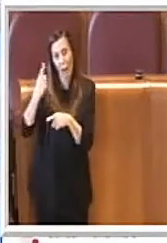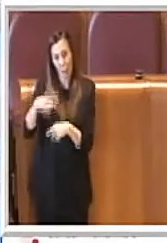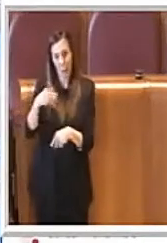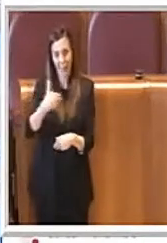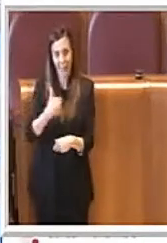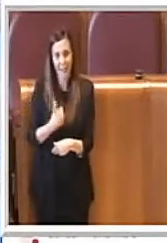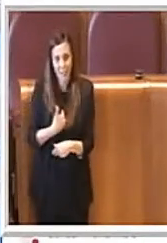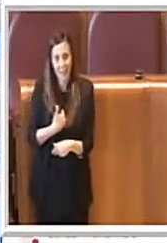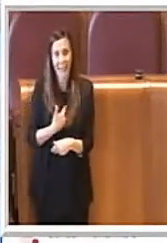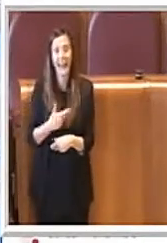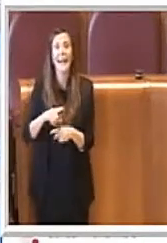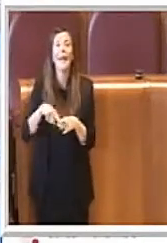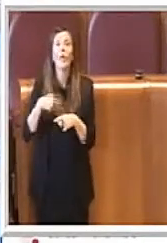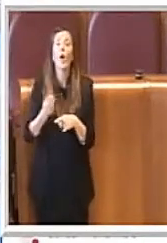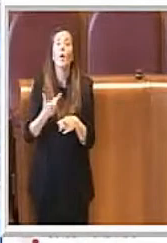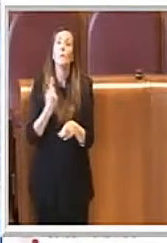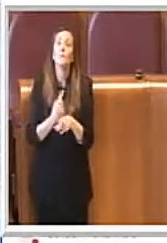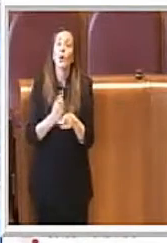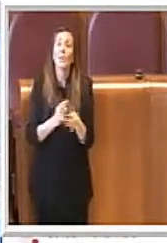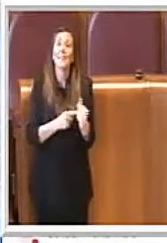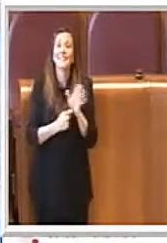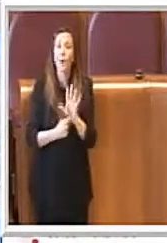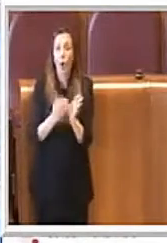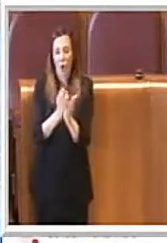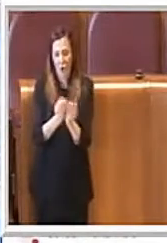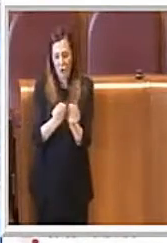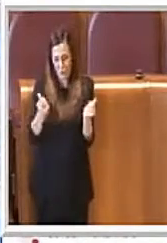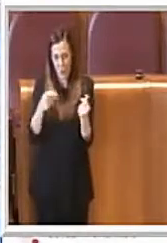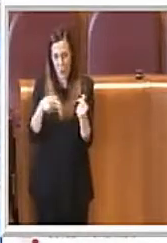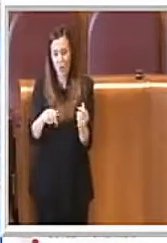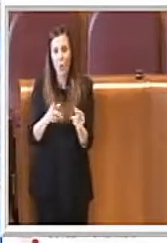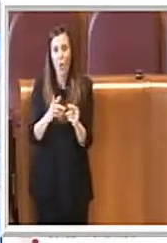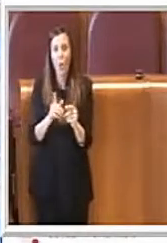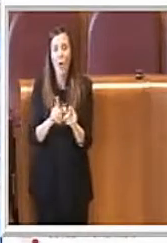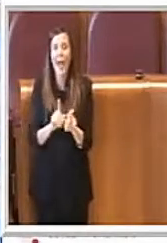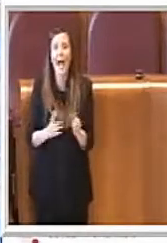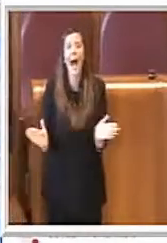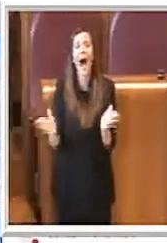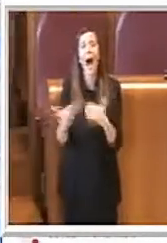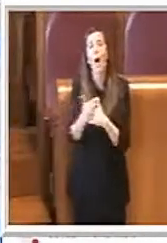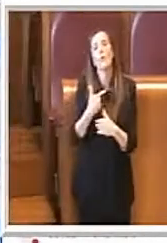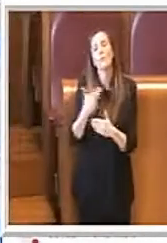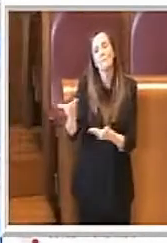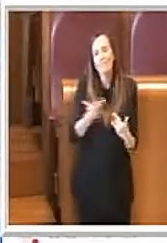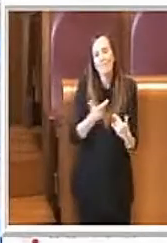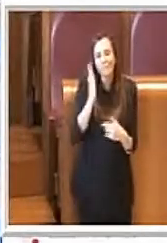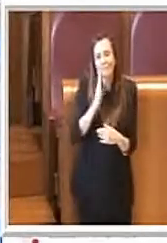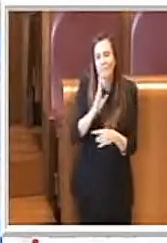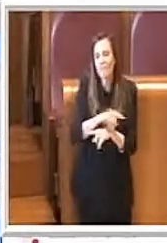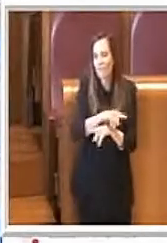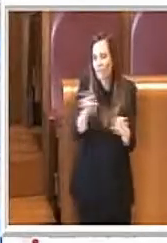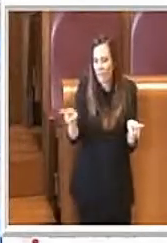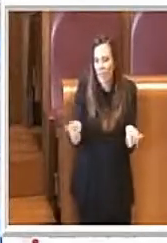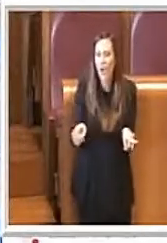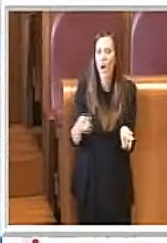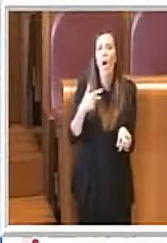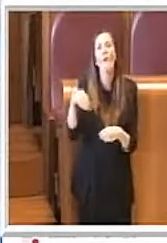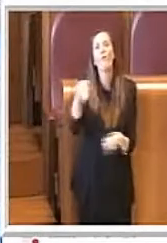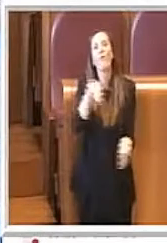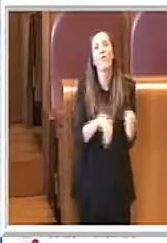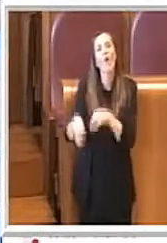Quindi poi bisognerà dimostrare questa risoluzione in aula, quindi vi invito poi a votarla favorevolmente, insomma.